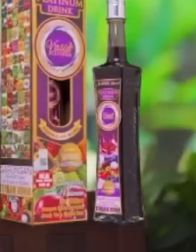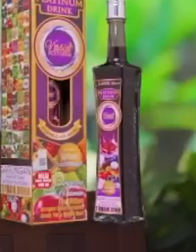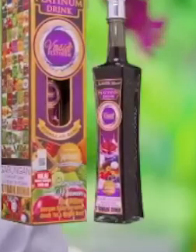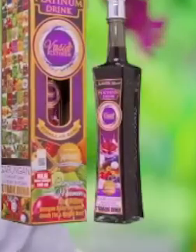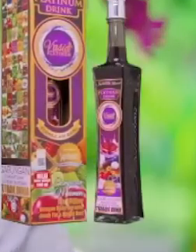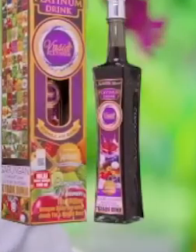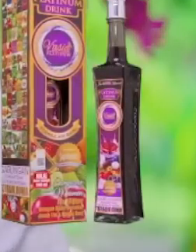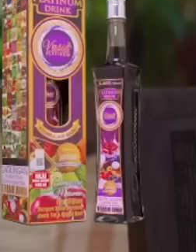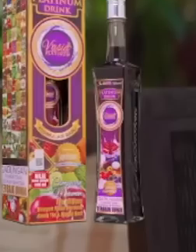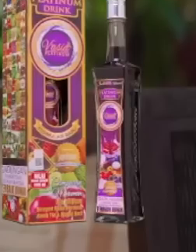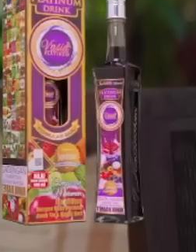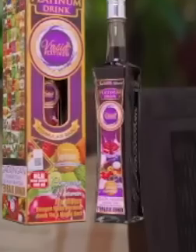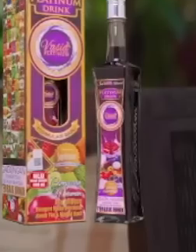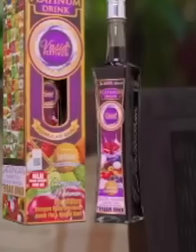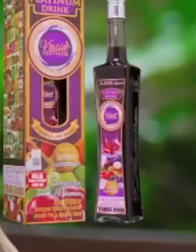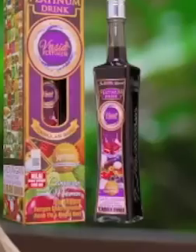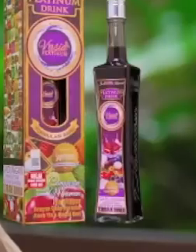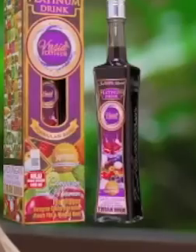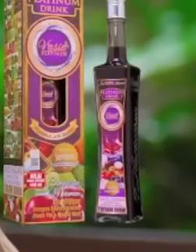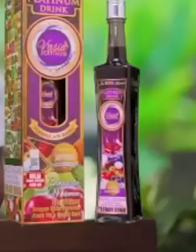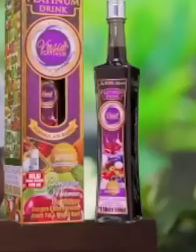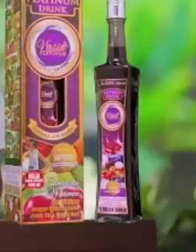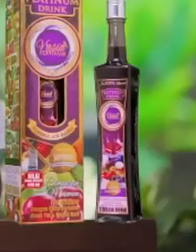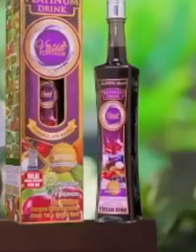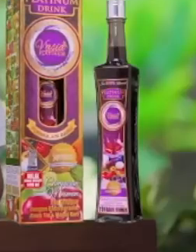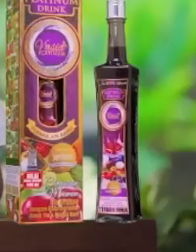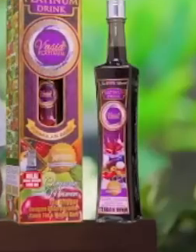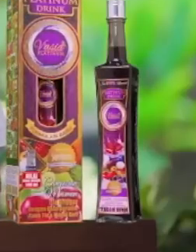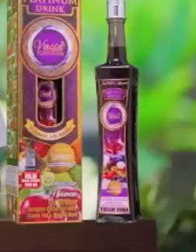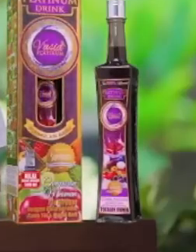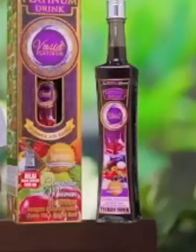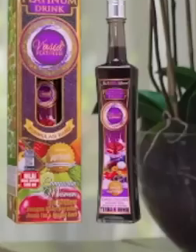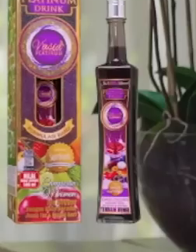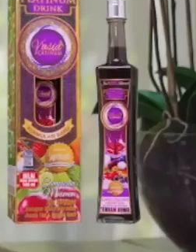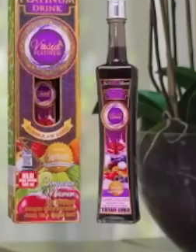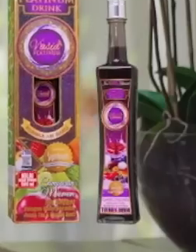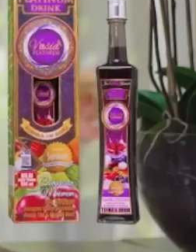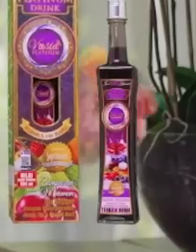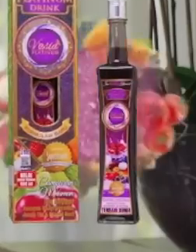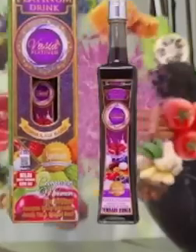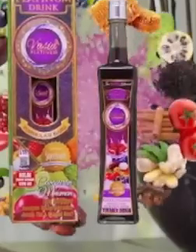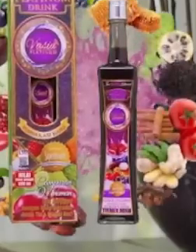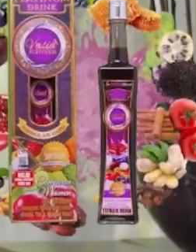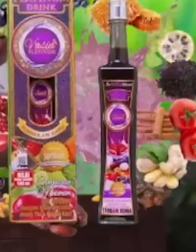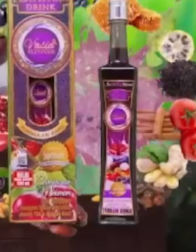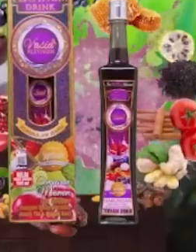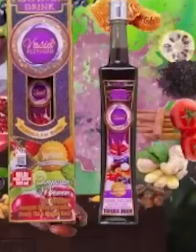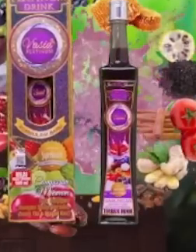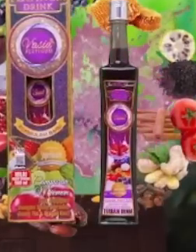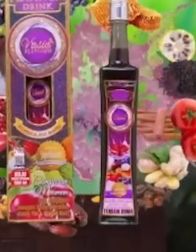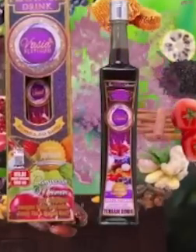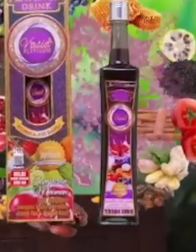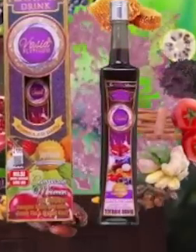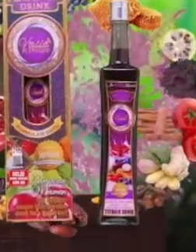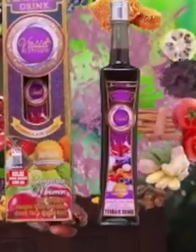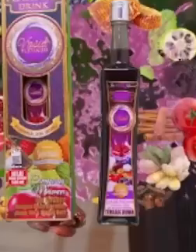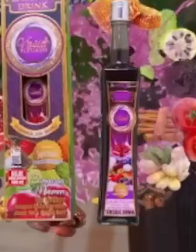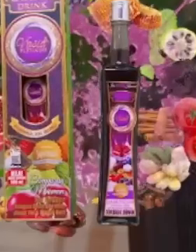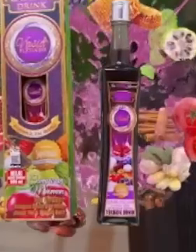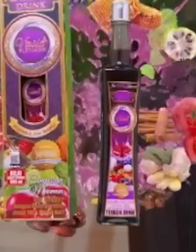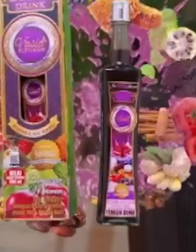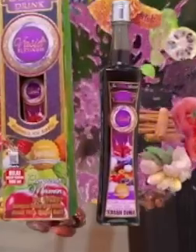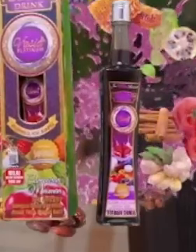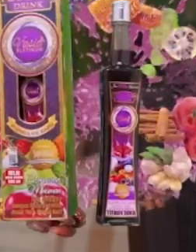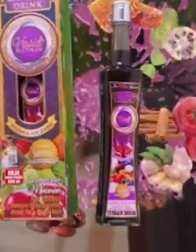Jalan sikit pun dah mengap. Aktiviti banyak terbatas. Apatah lagi pergi ke masjid. Sejak saya minum Platinum Drink, saya rasa lebih